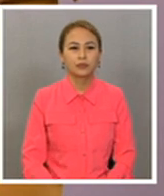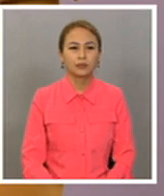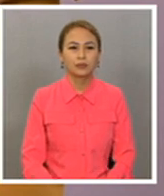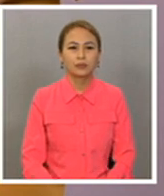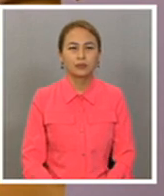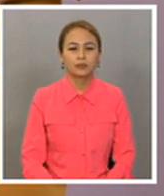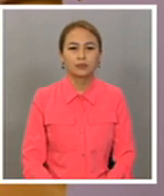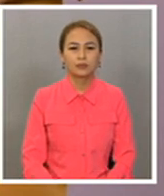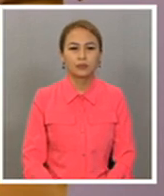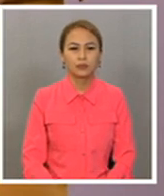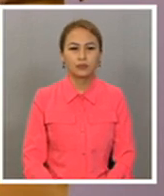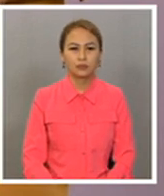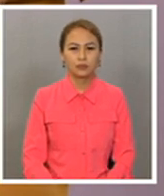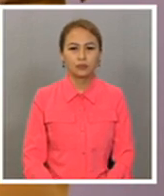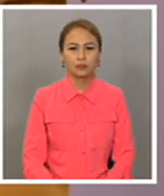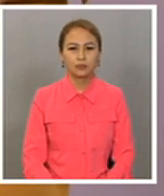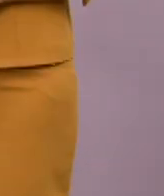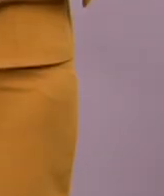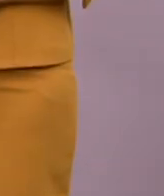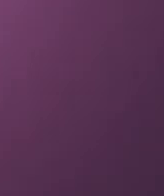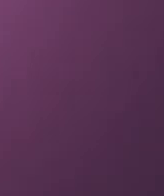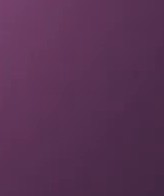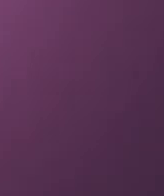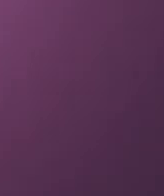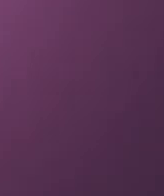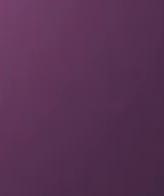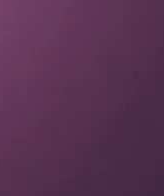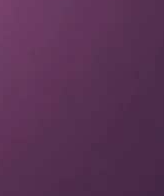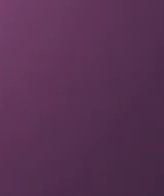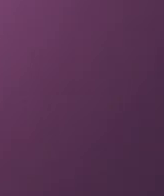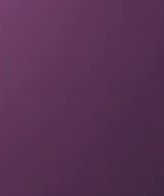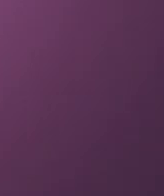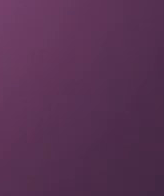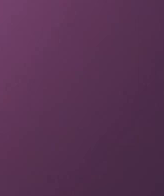осымен аяқталды. Сау болыңдар.